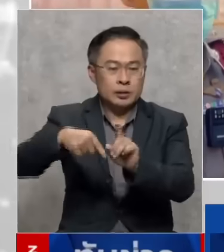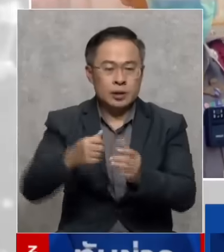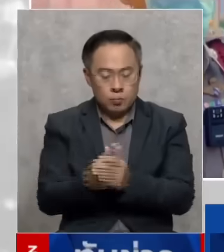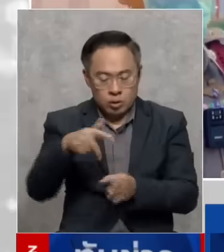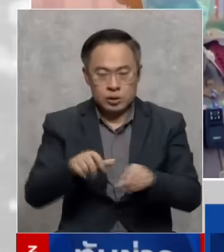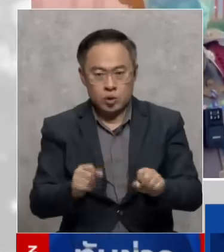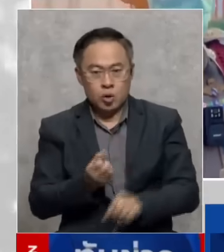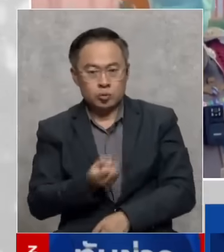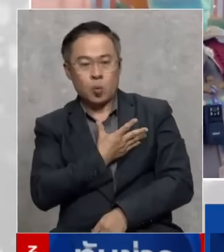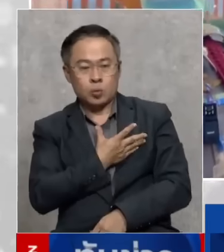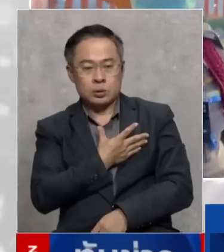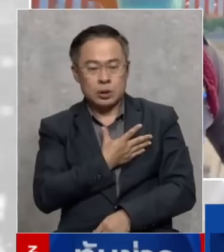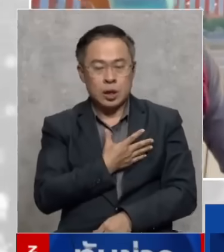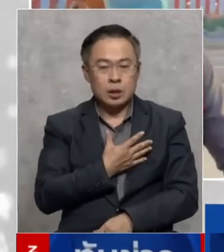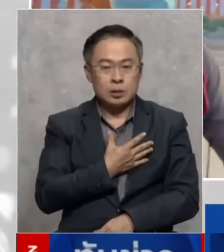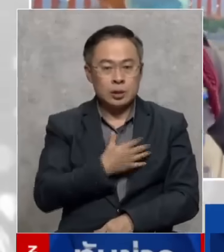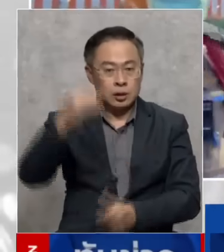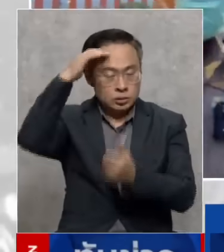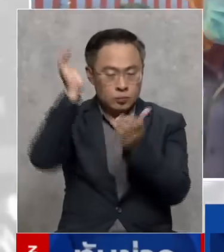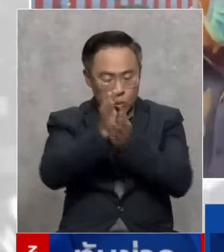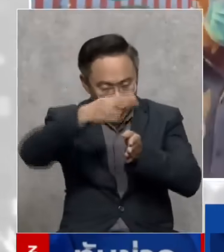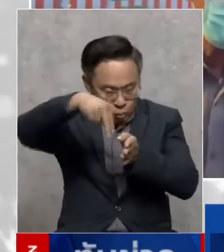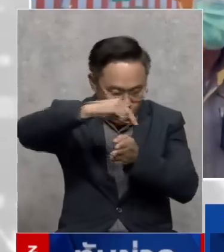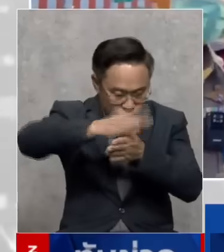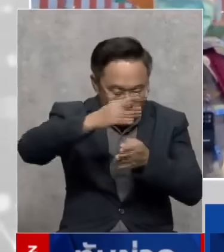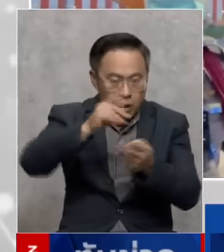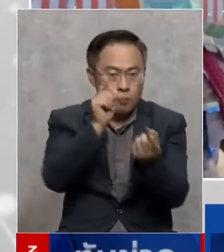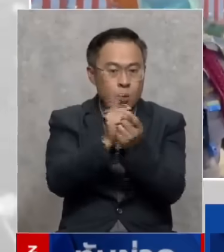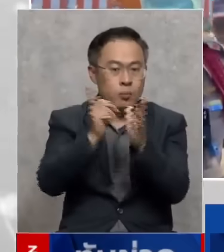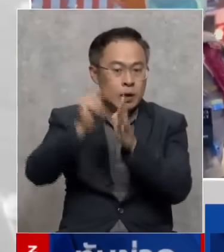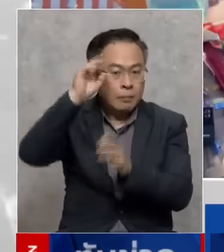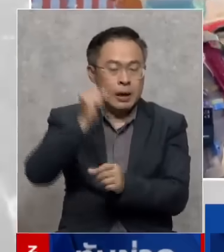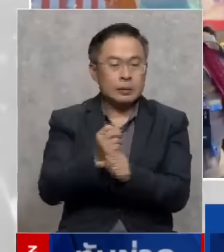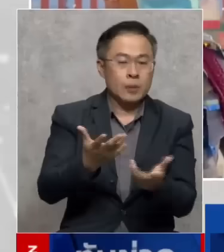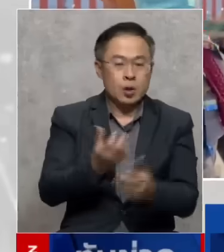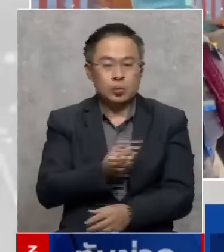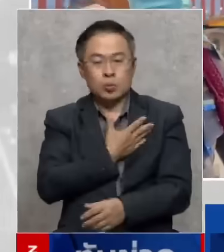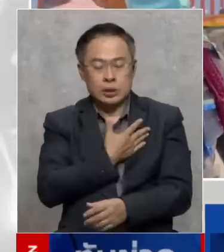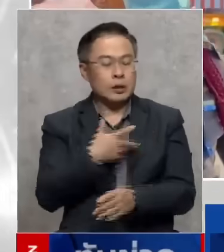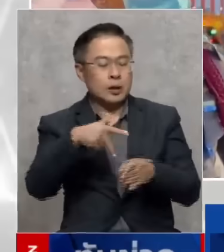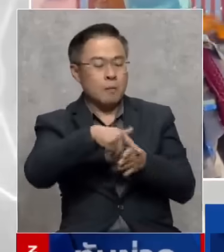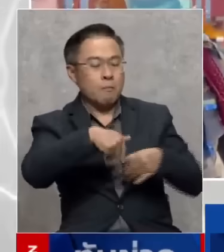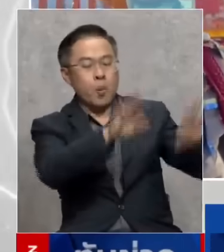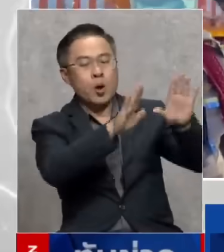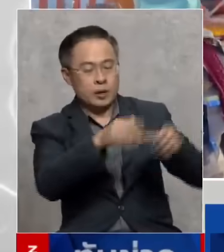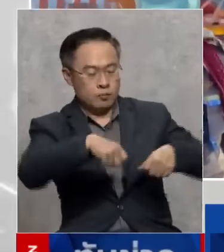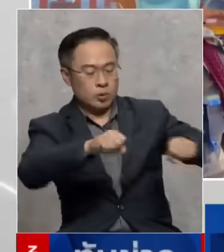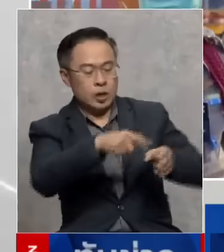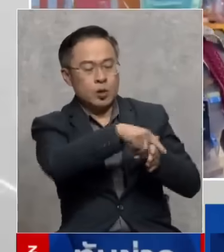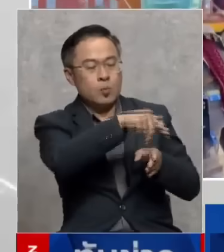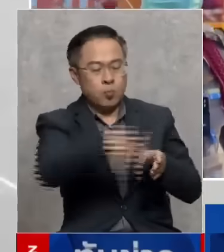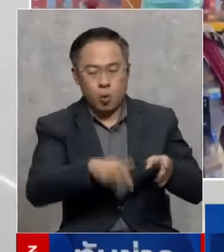ความกลัวว่าจะถูกค้นแล้วเจอยาบ้าเป็นพันเม็ดอ่ะครับสุดท้ายตัดสินใจจอดรถวิ่งกระโดดลงคูน้ำ